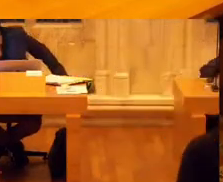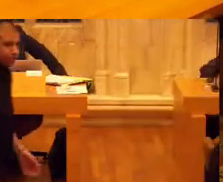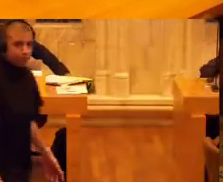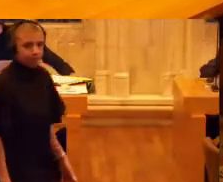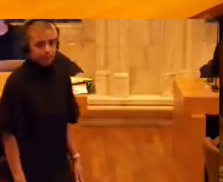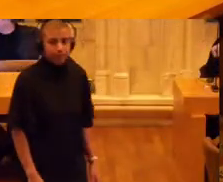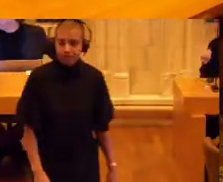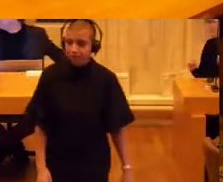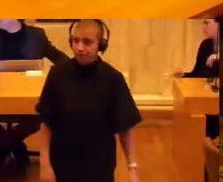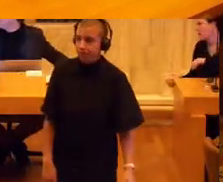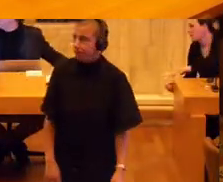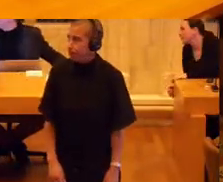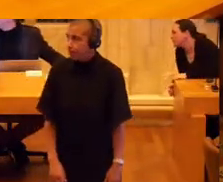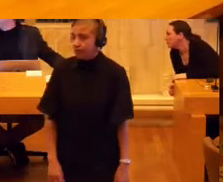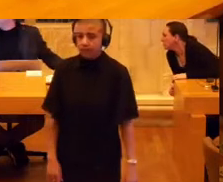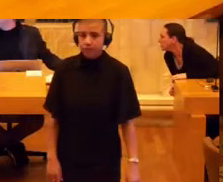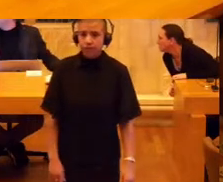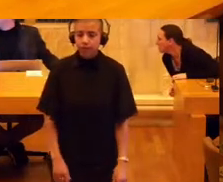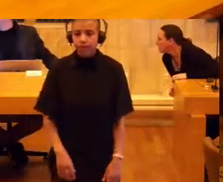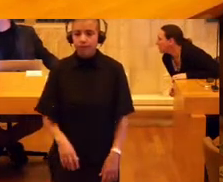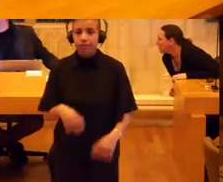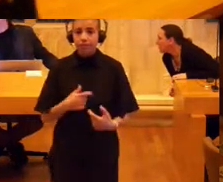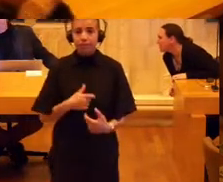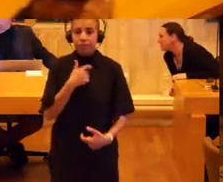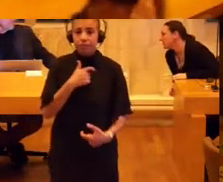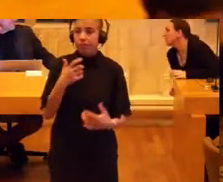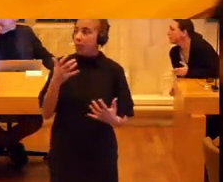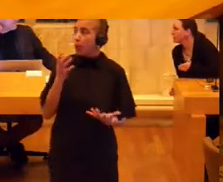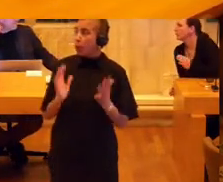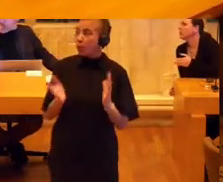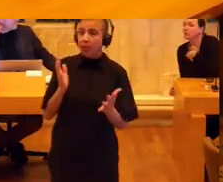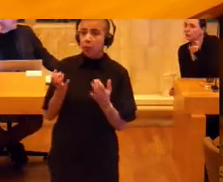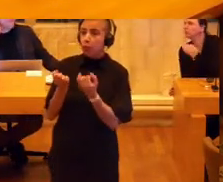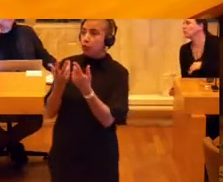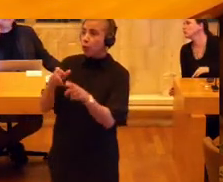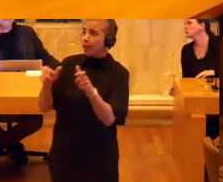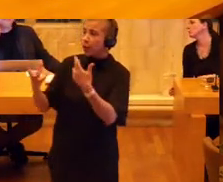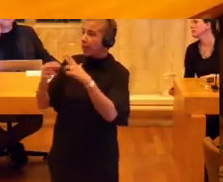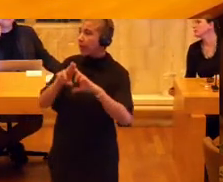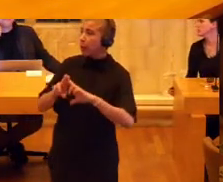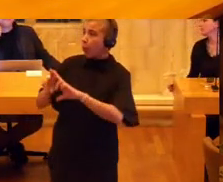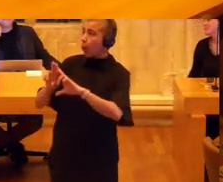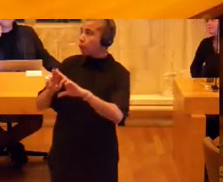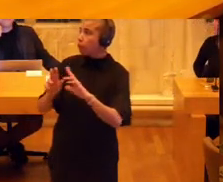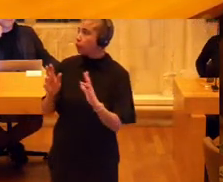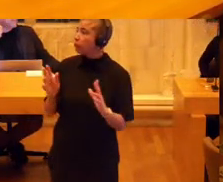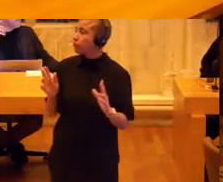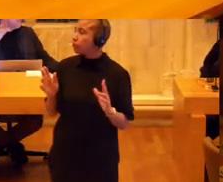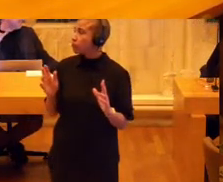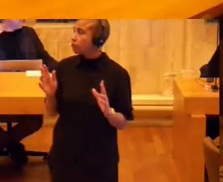Alors, donc, peut-être que vous pouvez faire une réponse à plusieurs avec sur le sujet, effectivement, entre